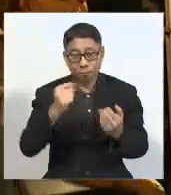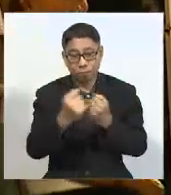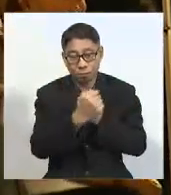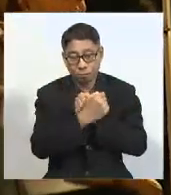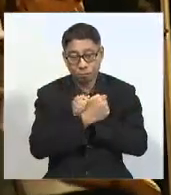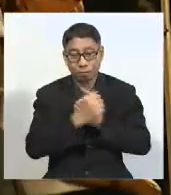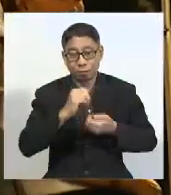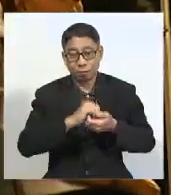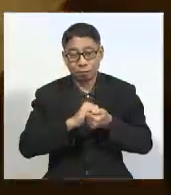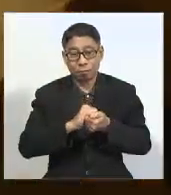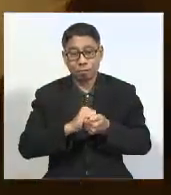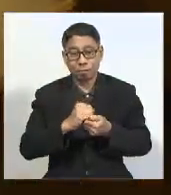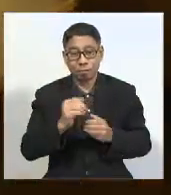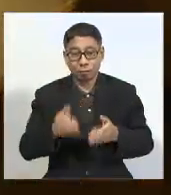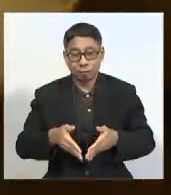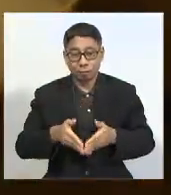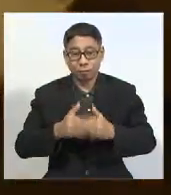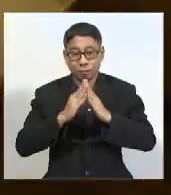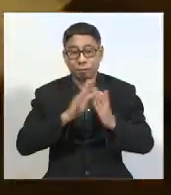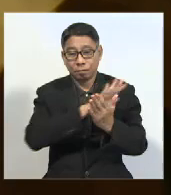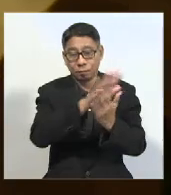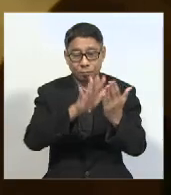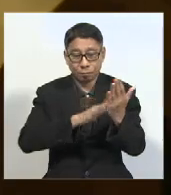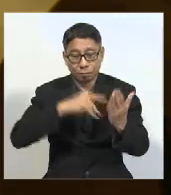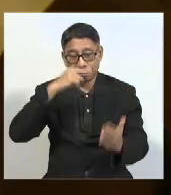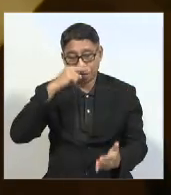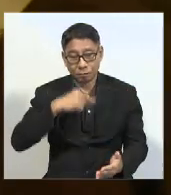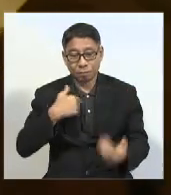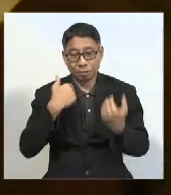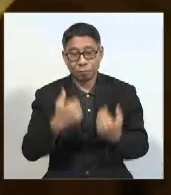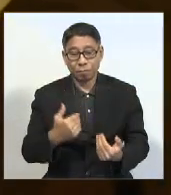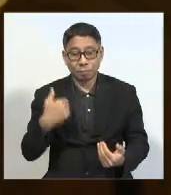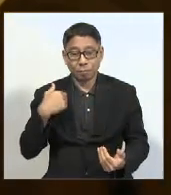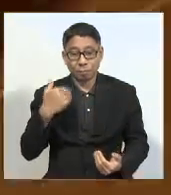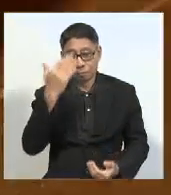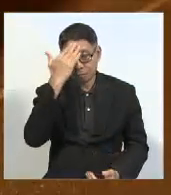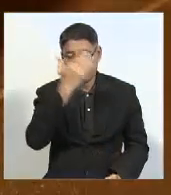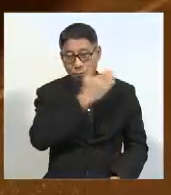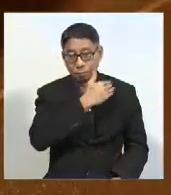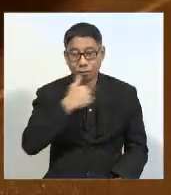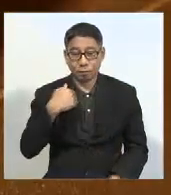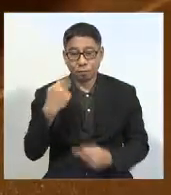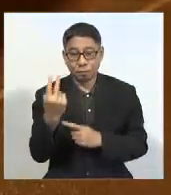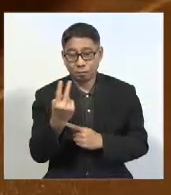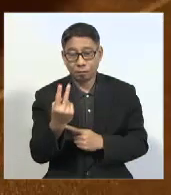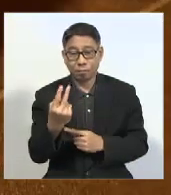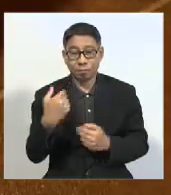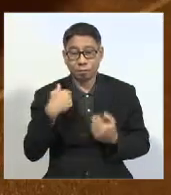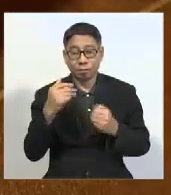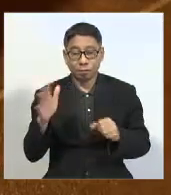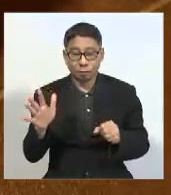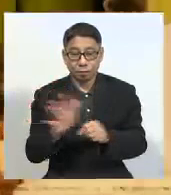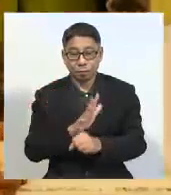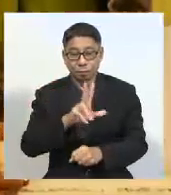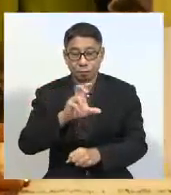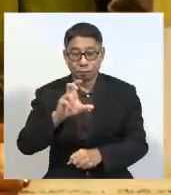ดฉันพี่น้องที่ได้รับการสถาปนาขึ้นในประเทศไทยจากมิชชันนารีเพียง2คนและในโอกาสครบรอบเฉลิมฉ